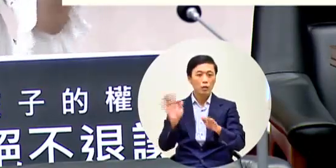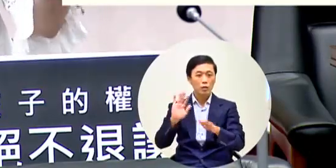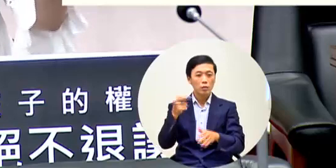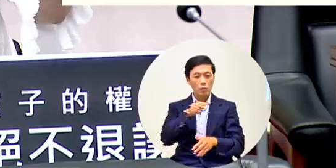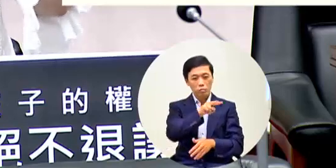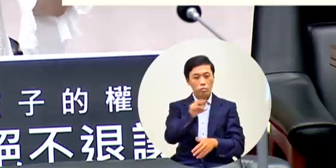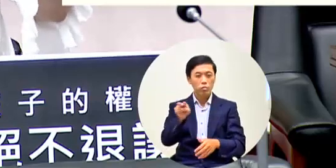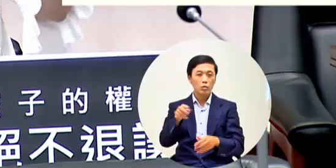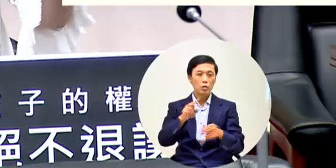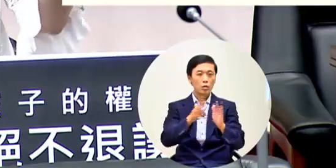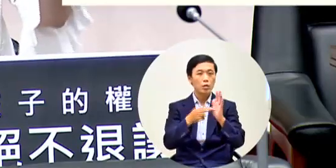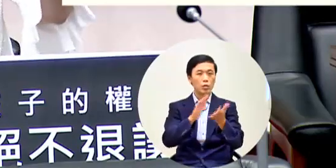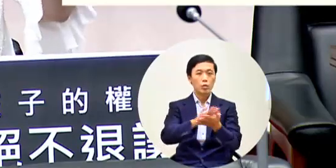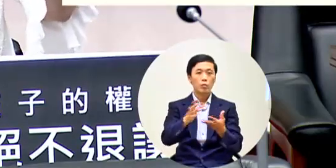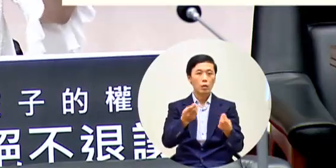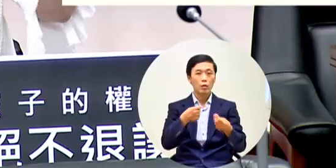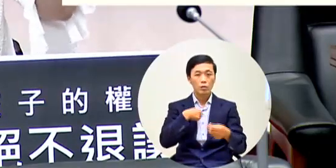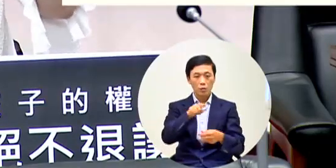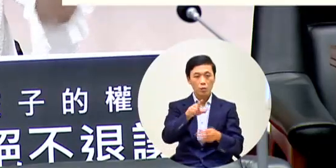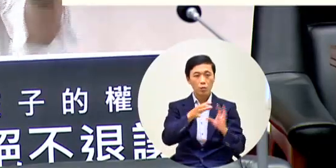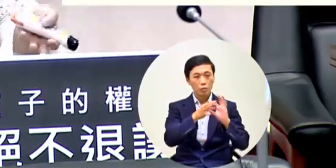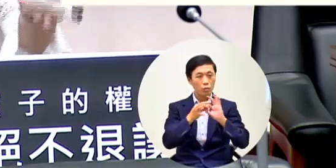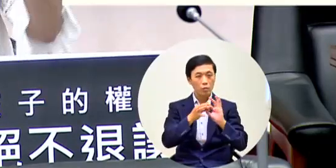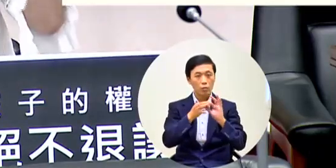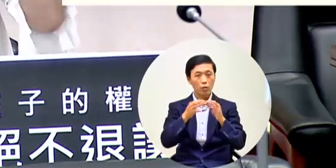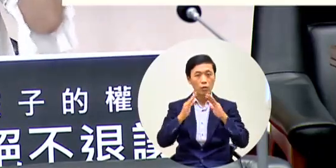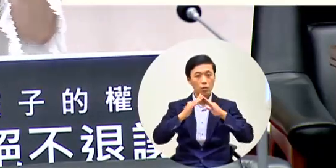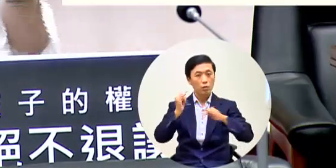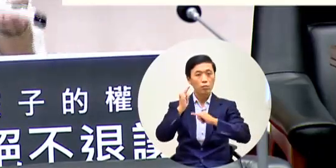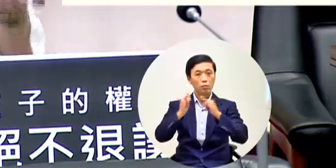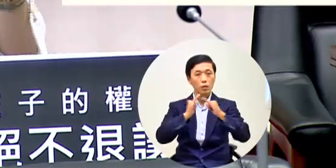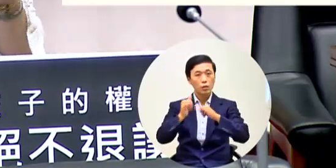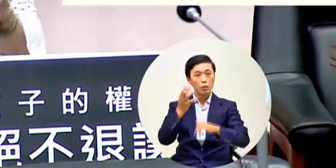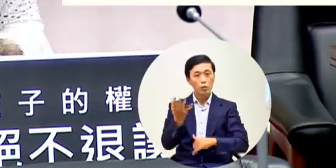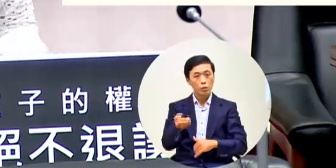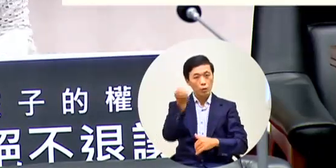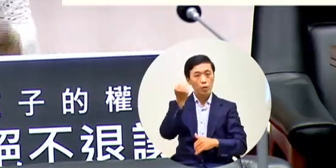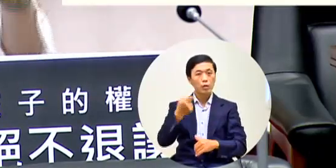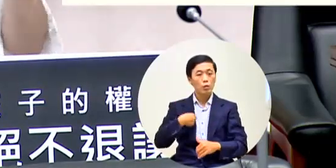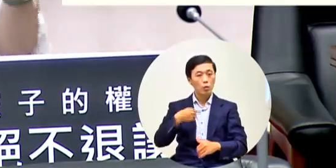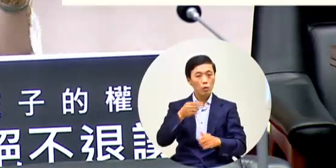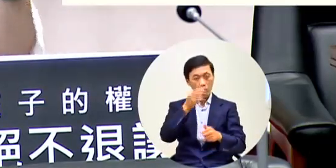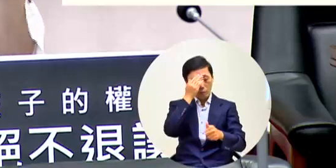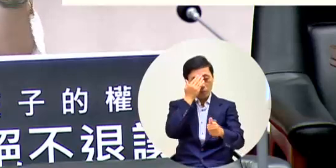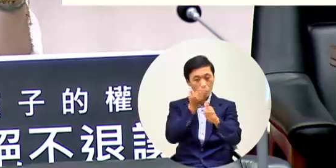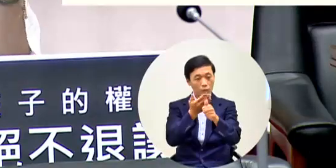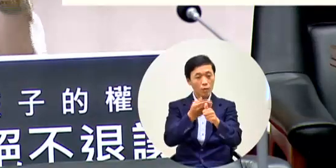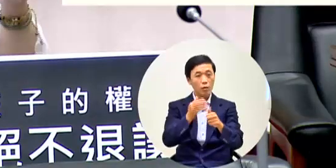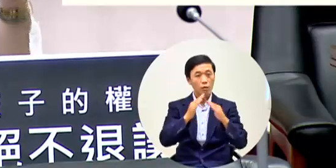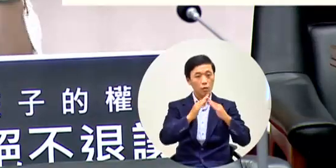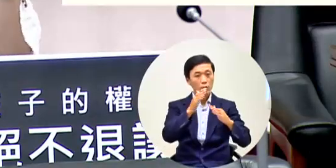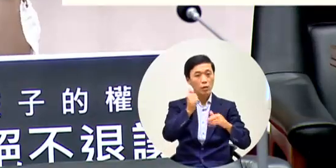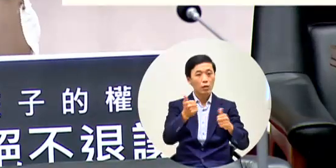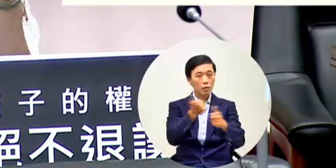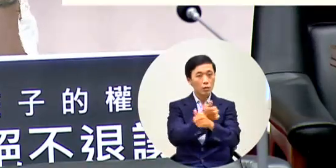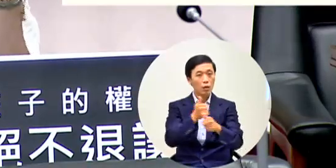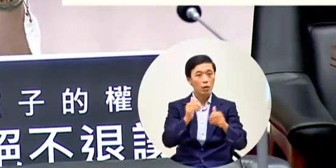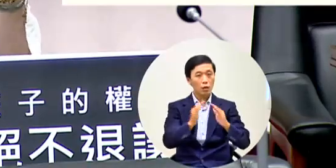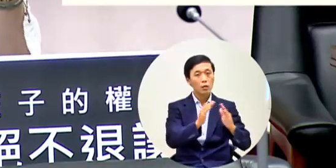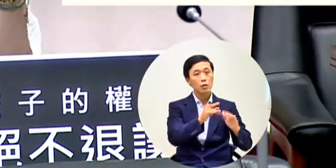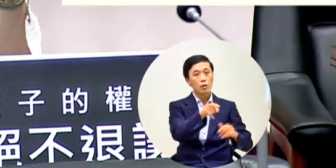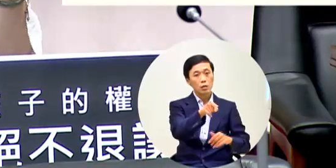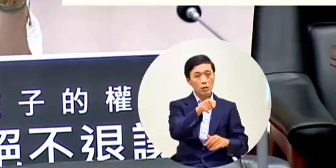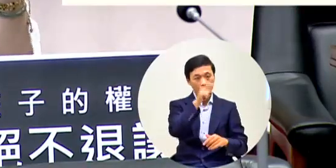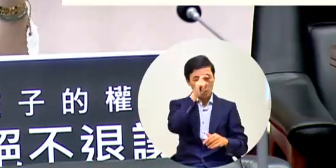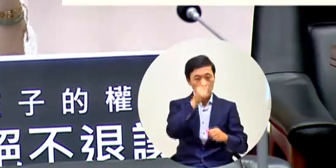都是攸关我们市民的权益，让我拜托我们的杨市长，这个有没有办法赶快也在你